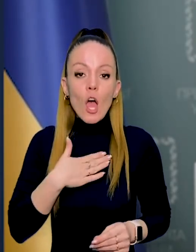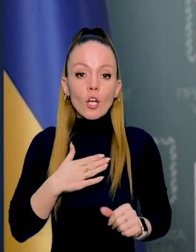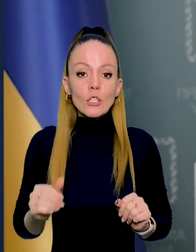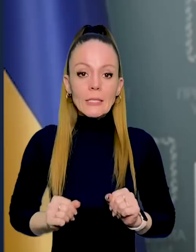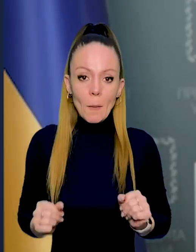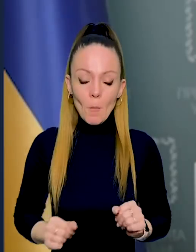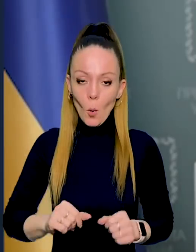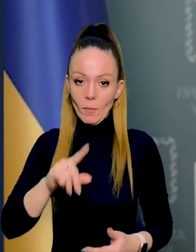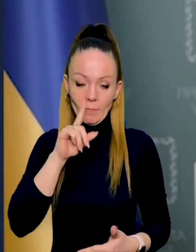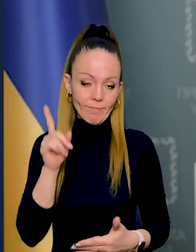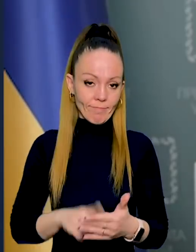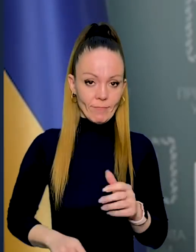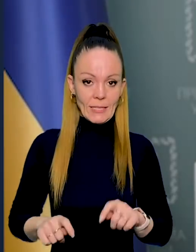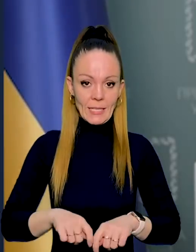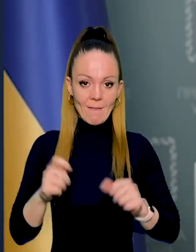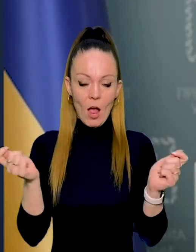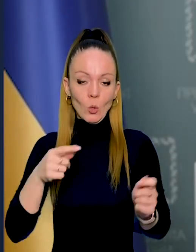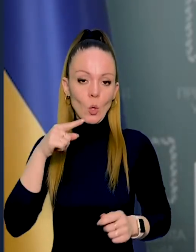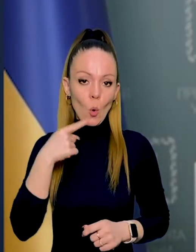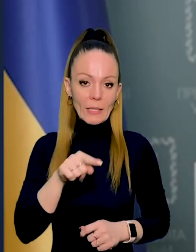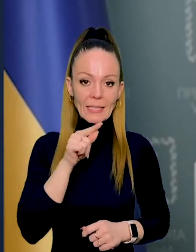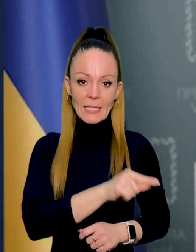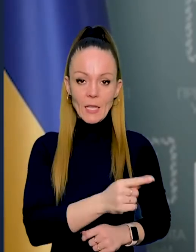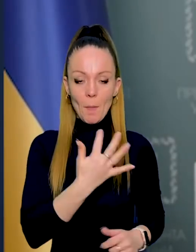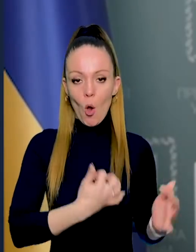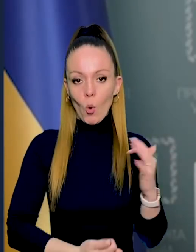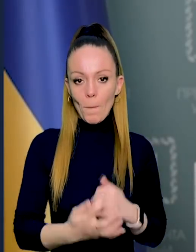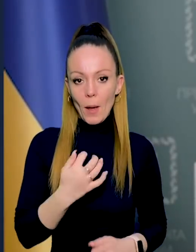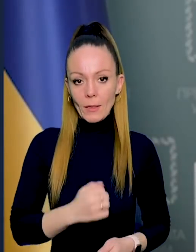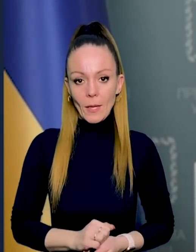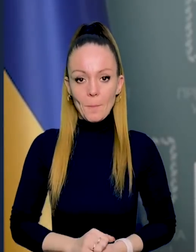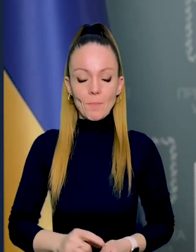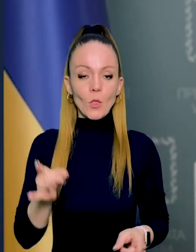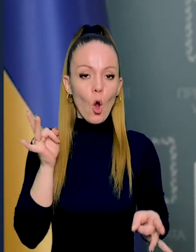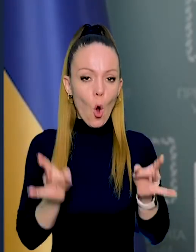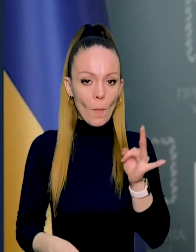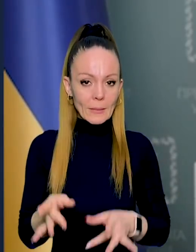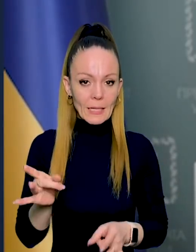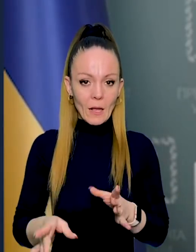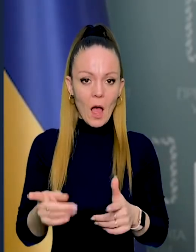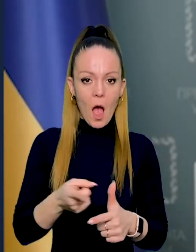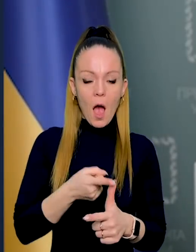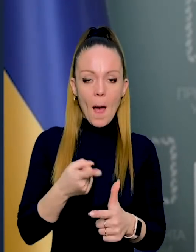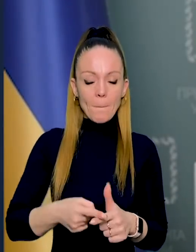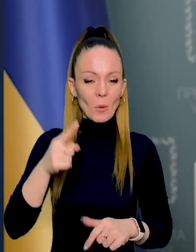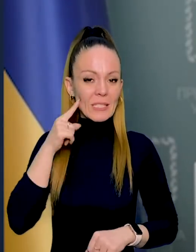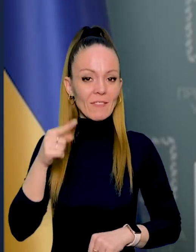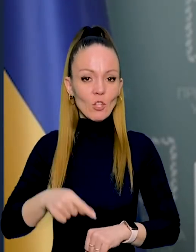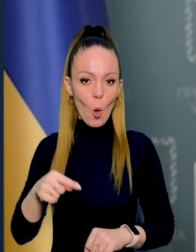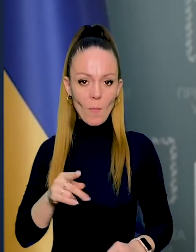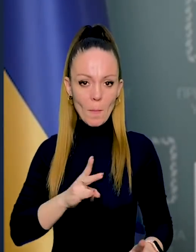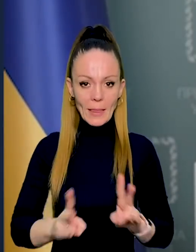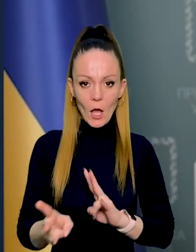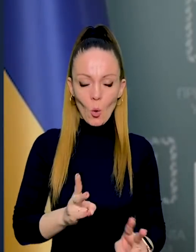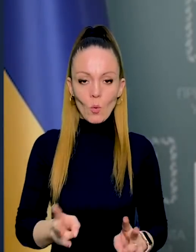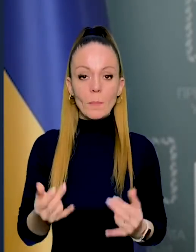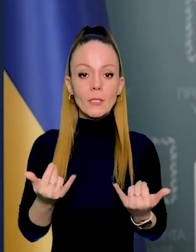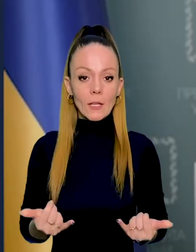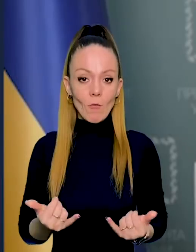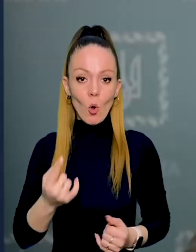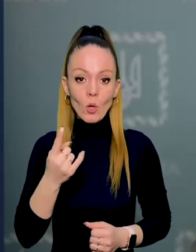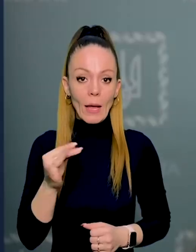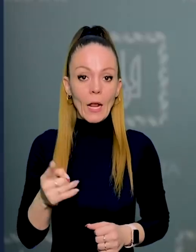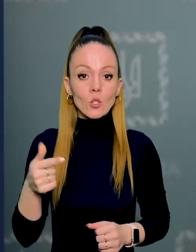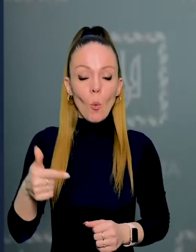всі наші спроби, на жаль, зриваються російськими окупантами, обстрілами або свідомим